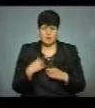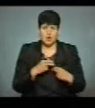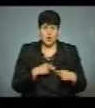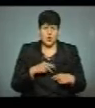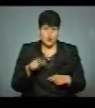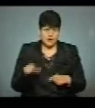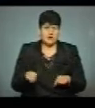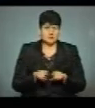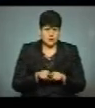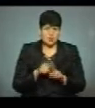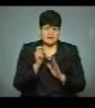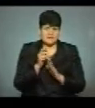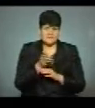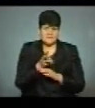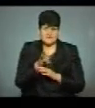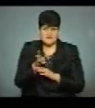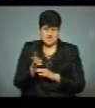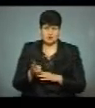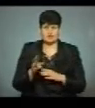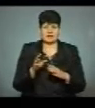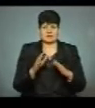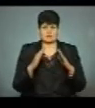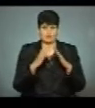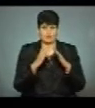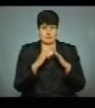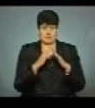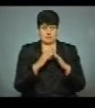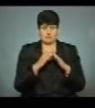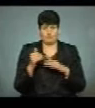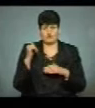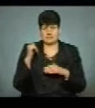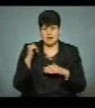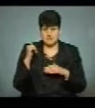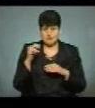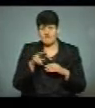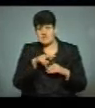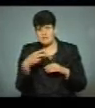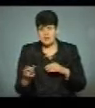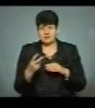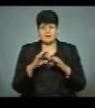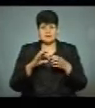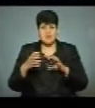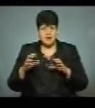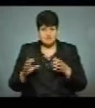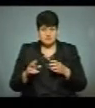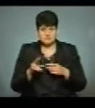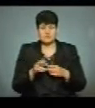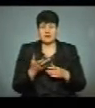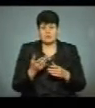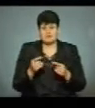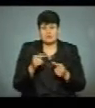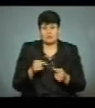також зняв відео, де з фасаду будинку, що позаду мене відвалюються цегли і падають. І